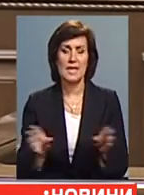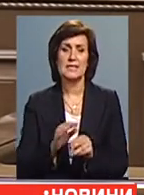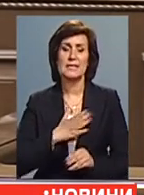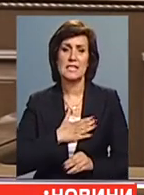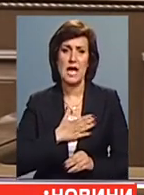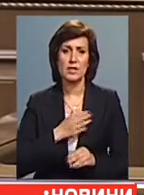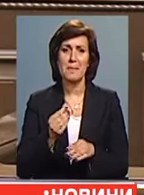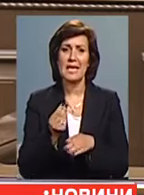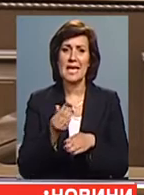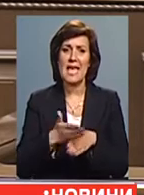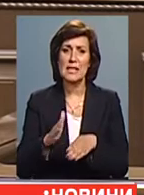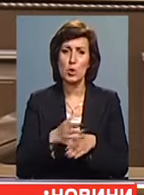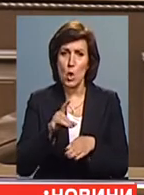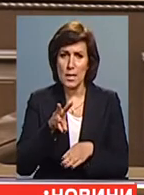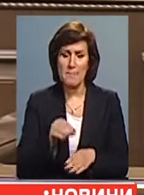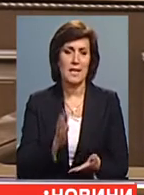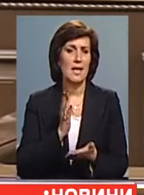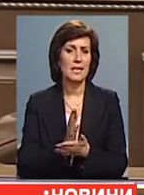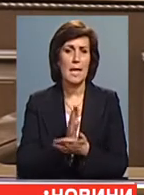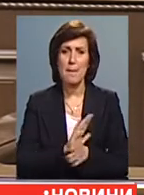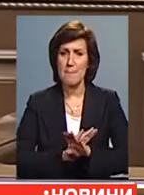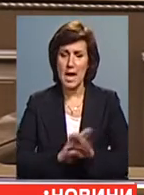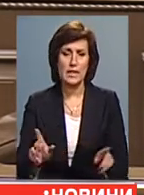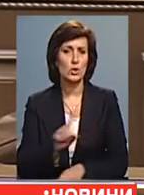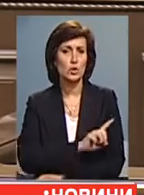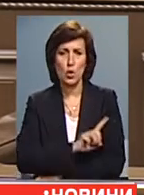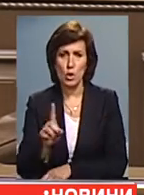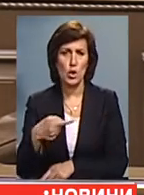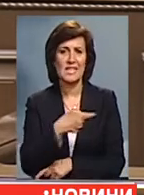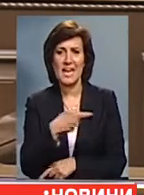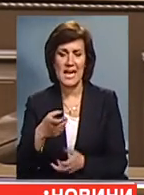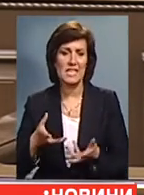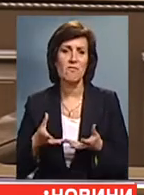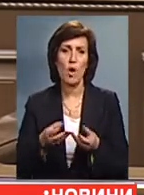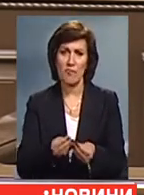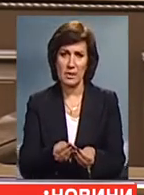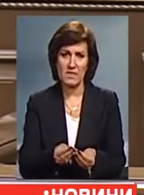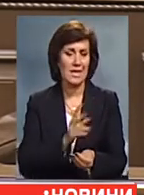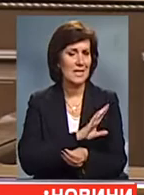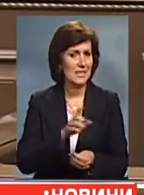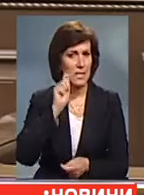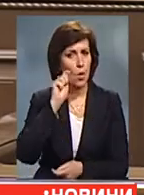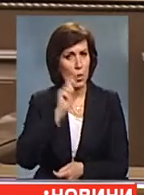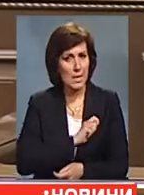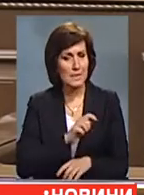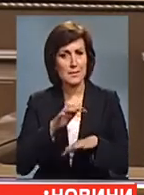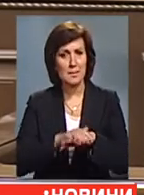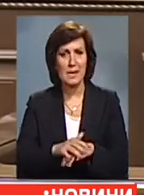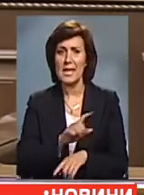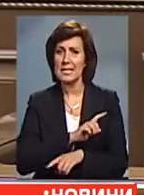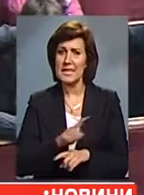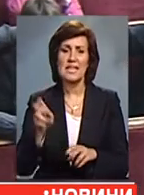нашими кредиторами, не має жодного негативного впливу ні на українські банки, ні